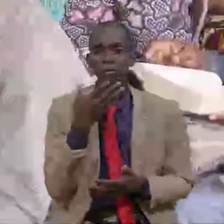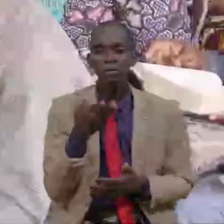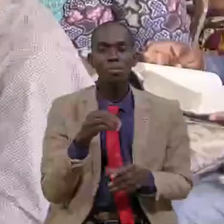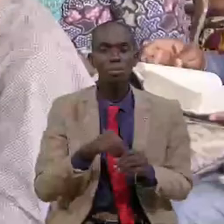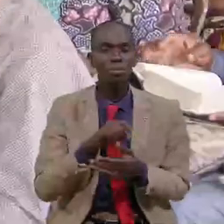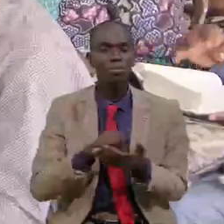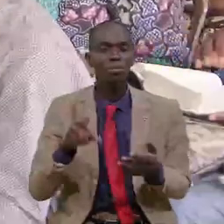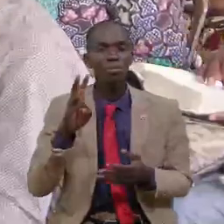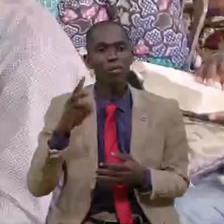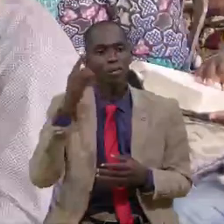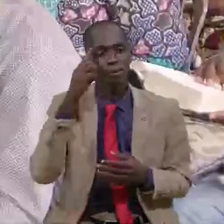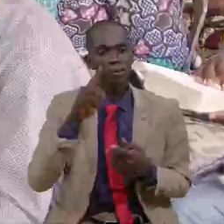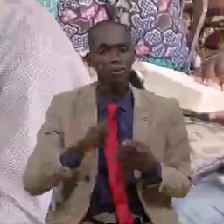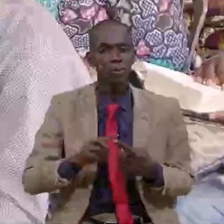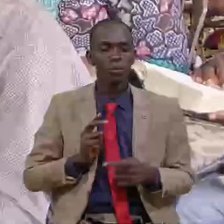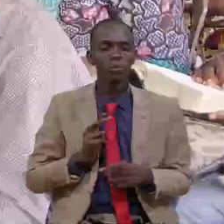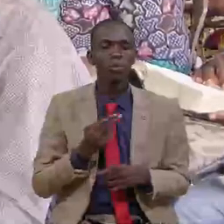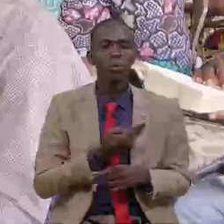Ésaïe 9, verset 6. Dans le verset 6, nous dit,